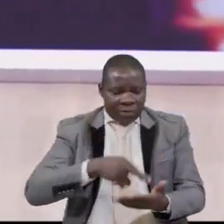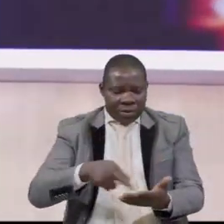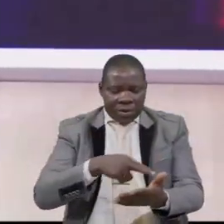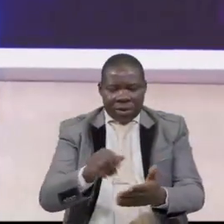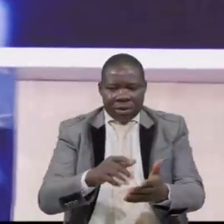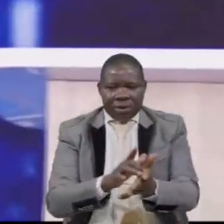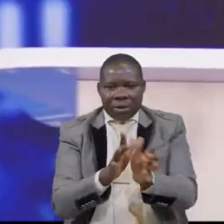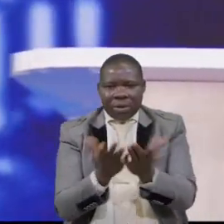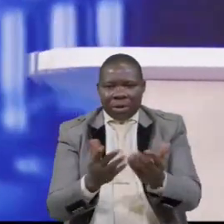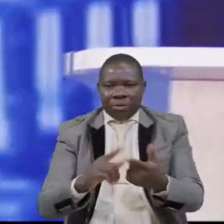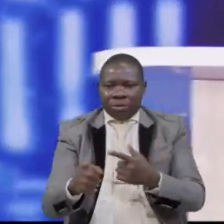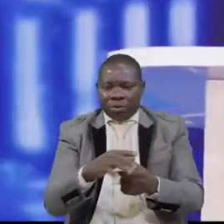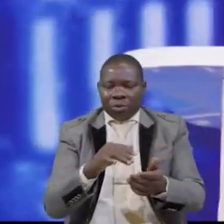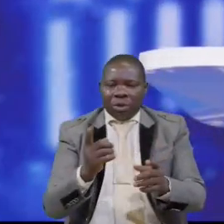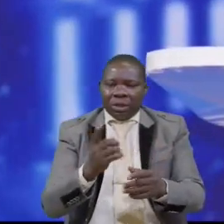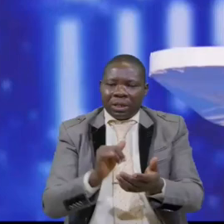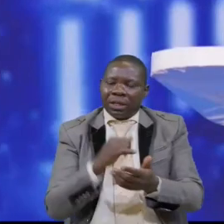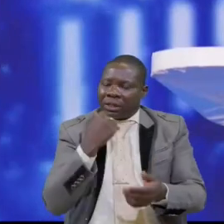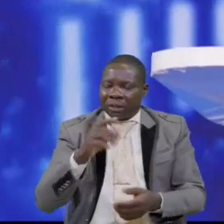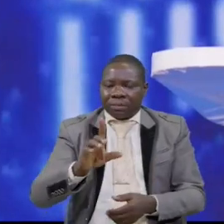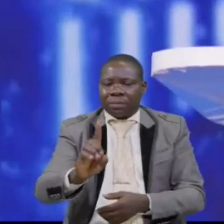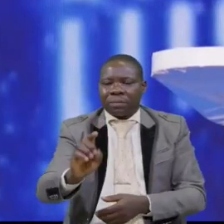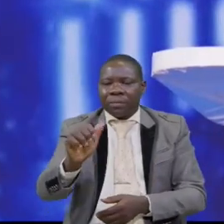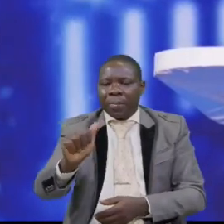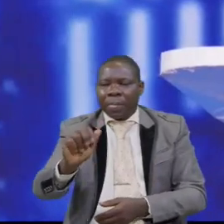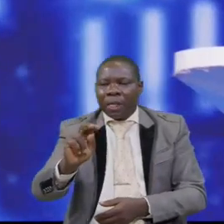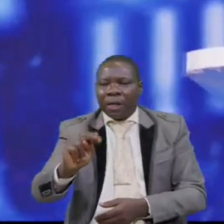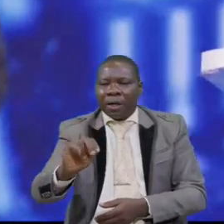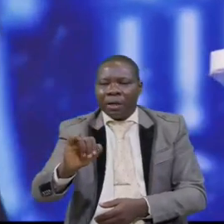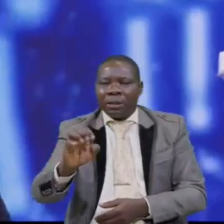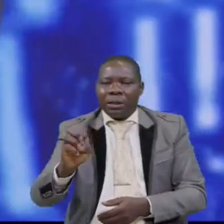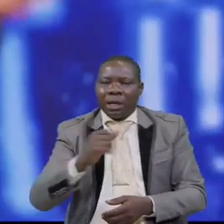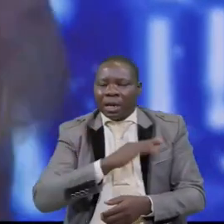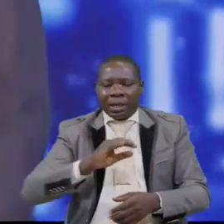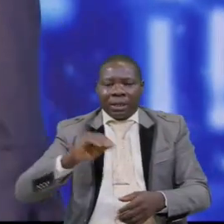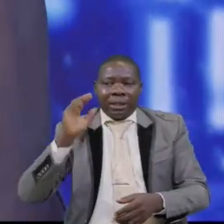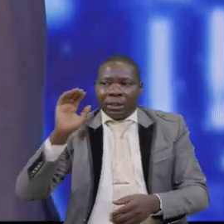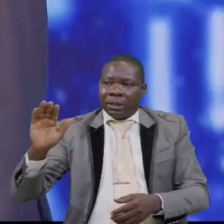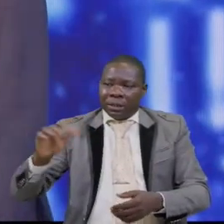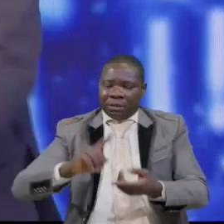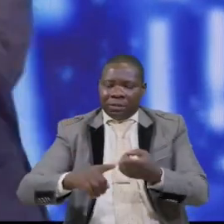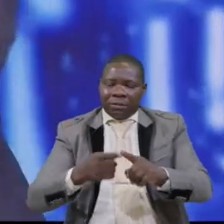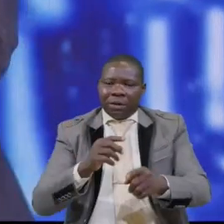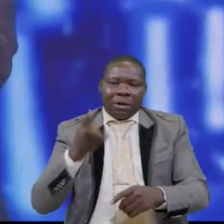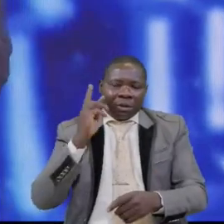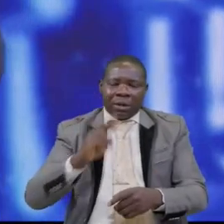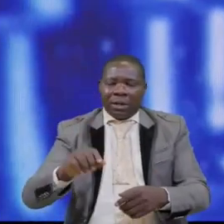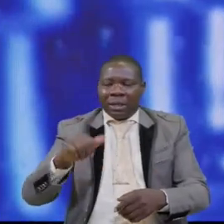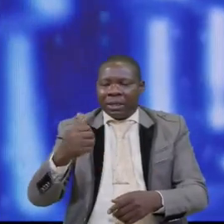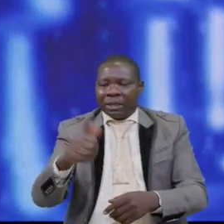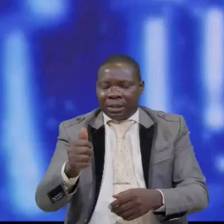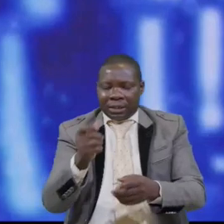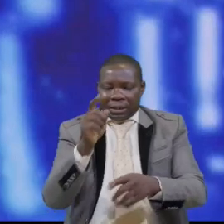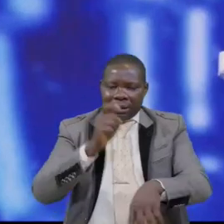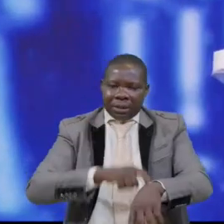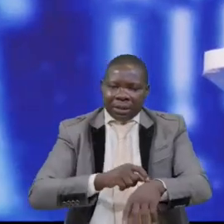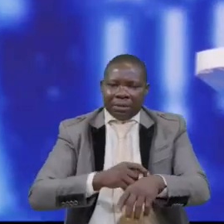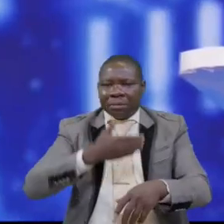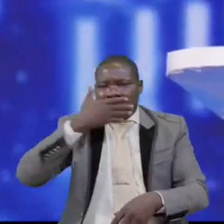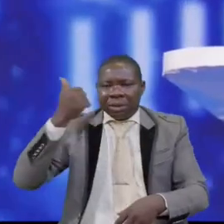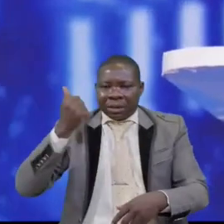Shad ao était 10 fois meilleur que tous les autres qui